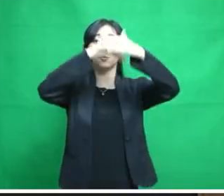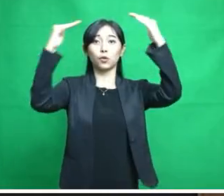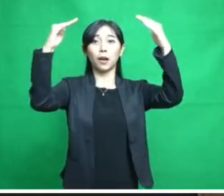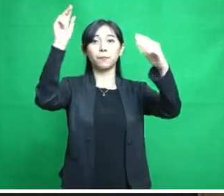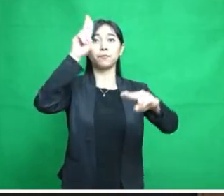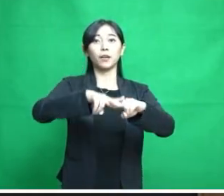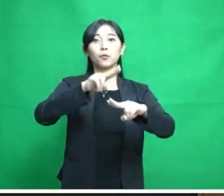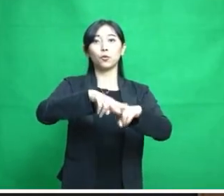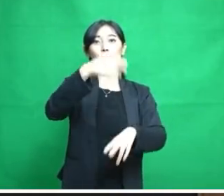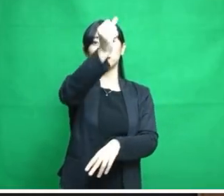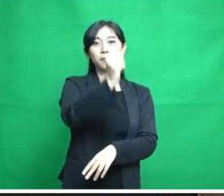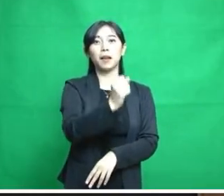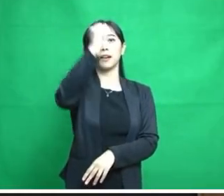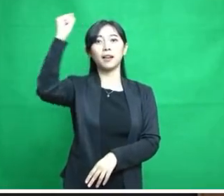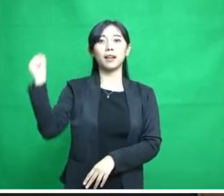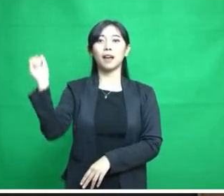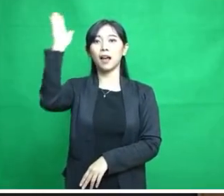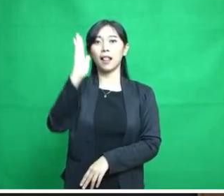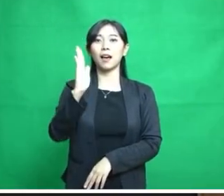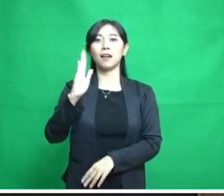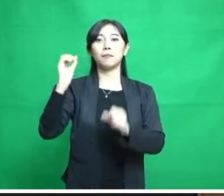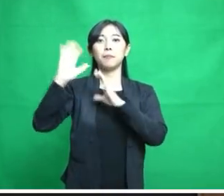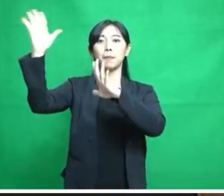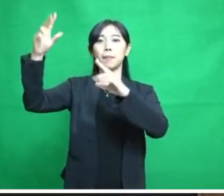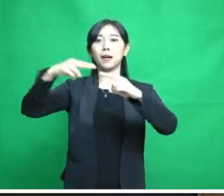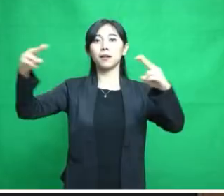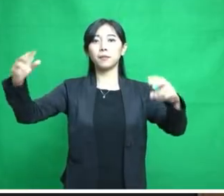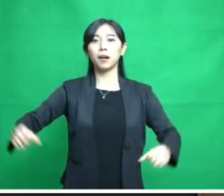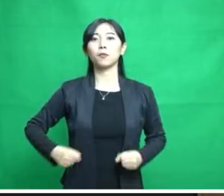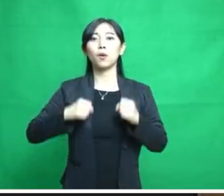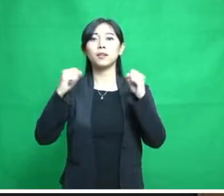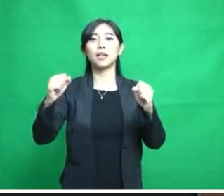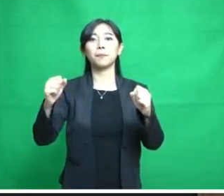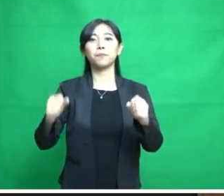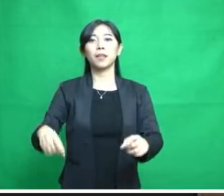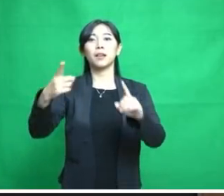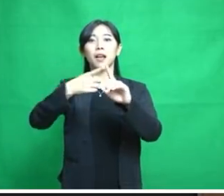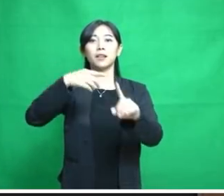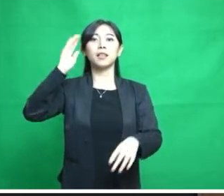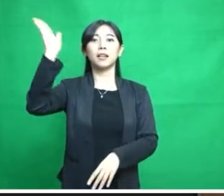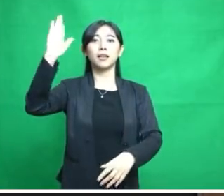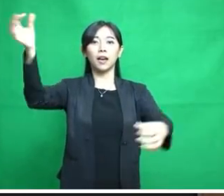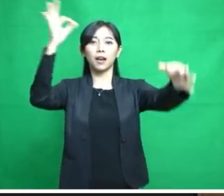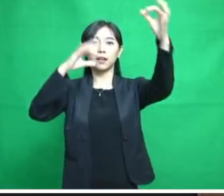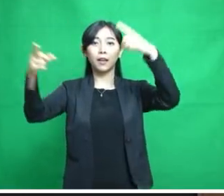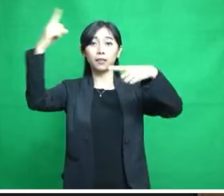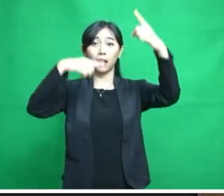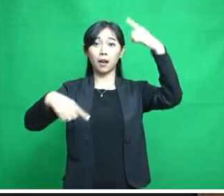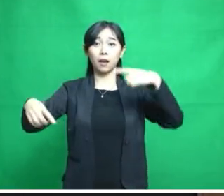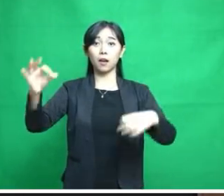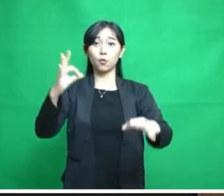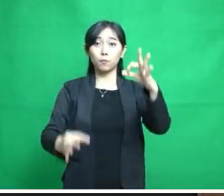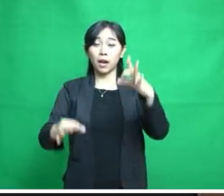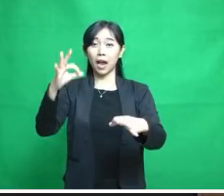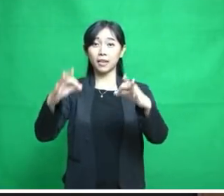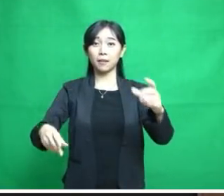naik surga, duduk di sebelah kanan Allah, Bapa yang Maha Kuasa, dan dari sana Ia akan